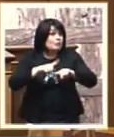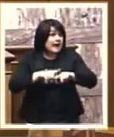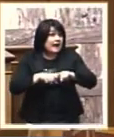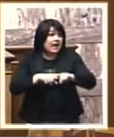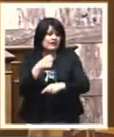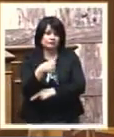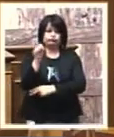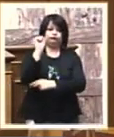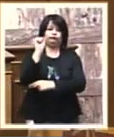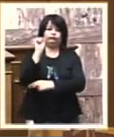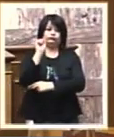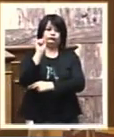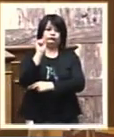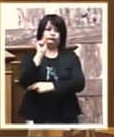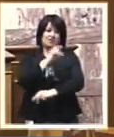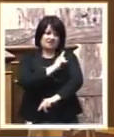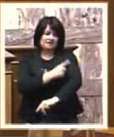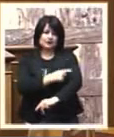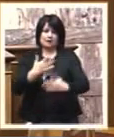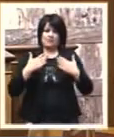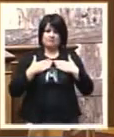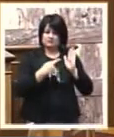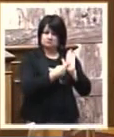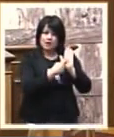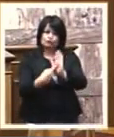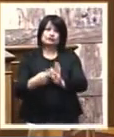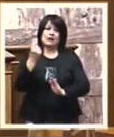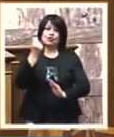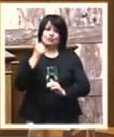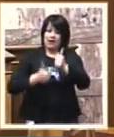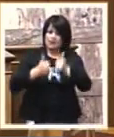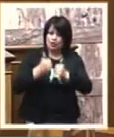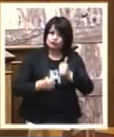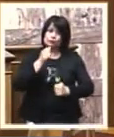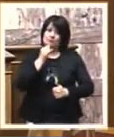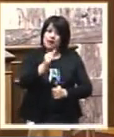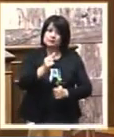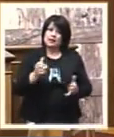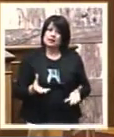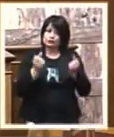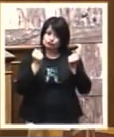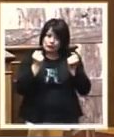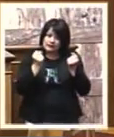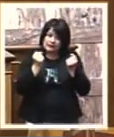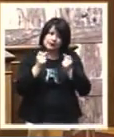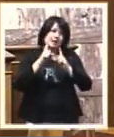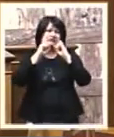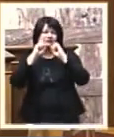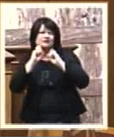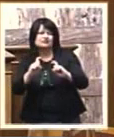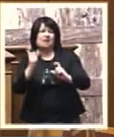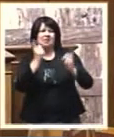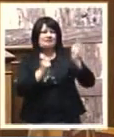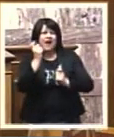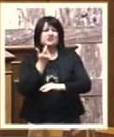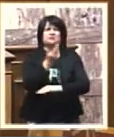ψηλά, με δικιά της ισχυρή φωνή και παρουσία, με οικονομία ανταγωνιστική, βιώσιμη, χωρίς εξαρτήσεις, χωρίς